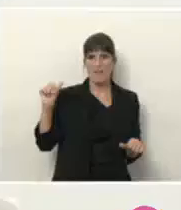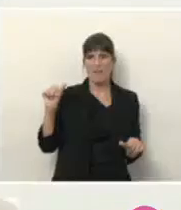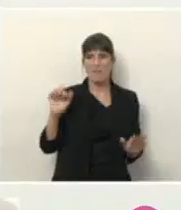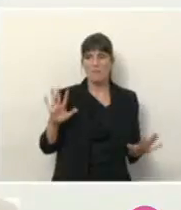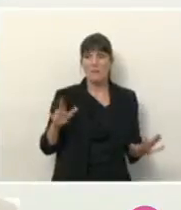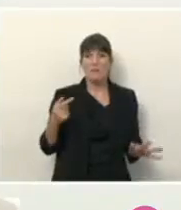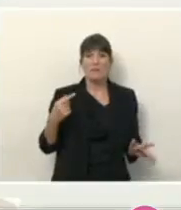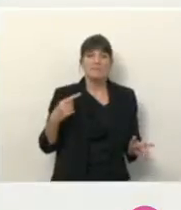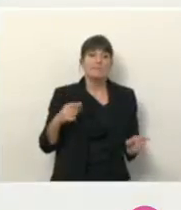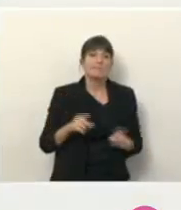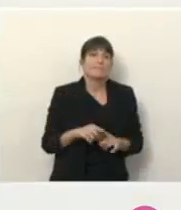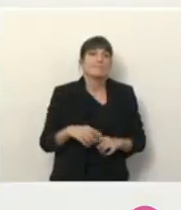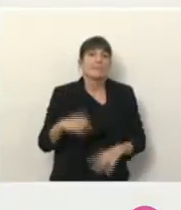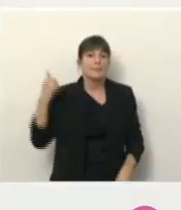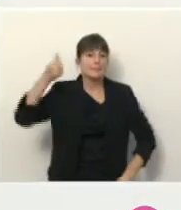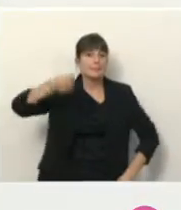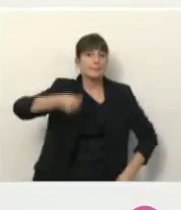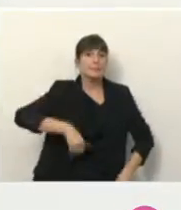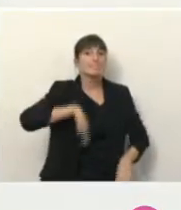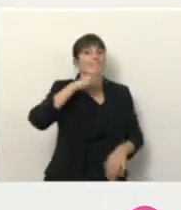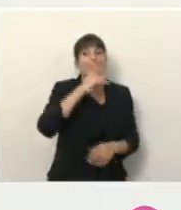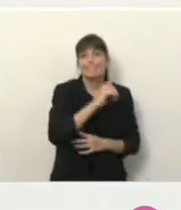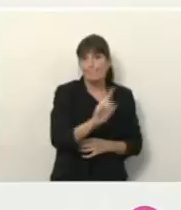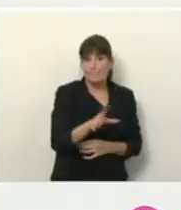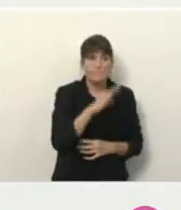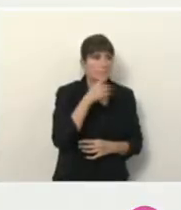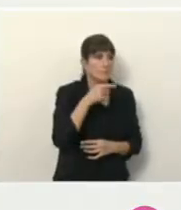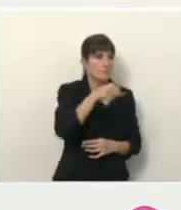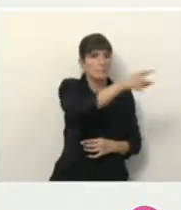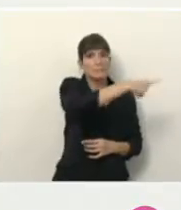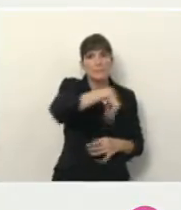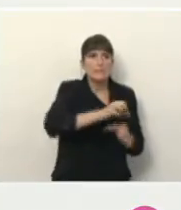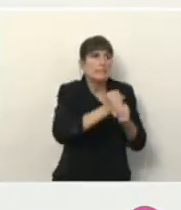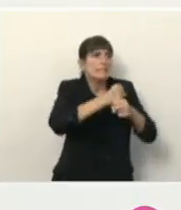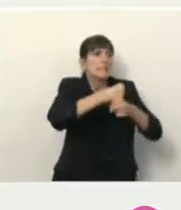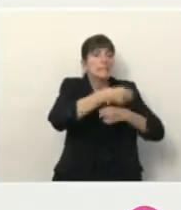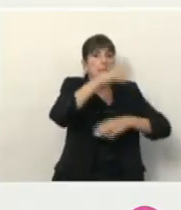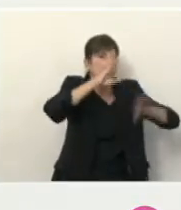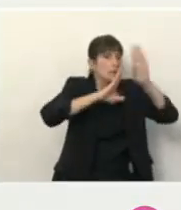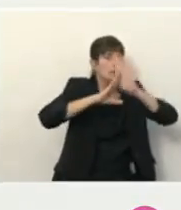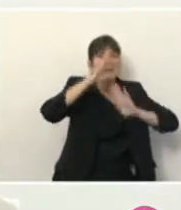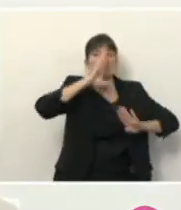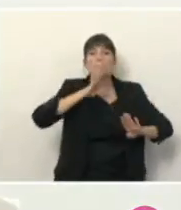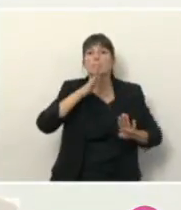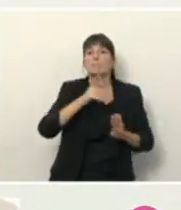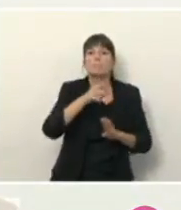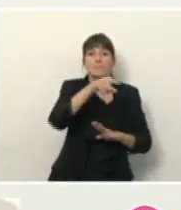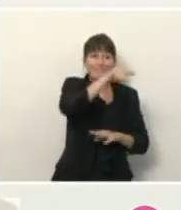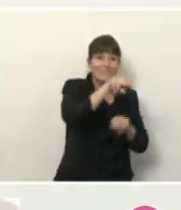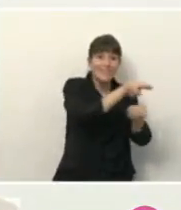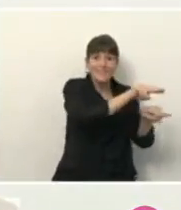Vist que ha estat totalment desbordada pel número elevat de positius que ha tingut